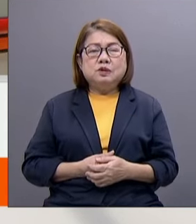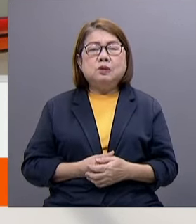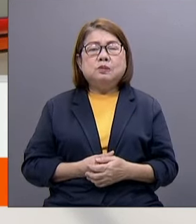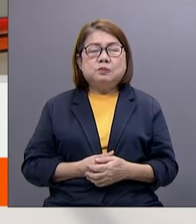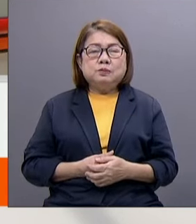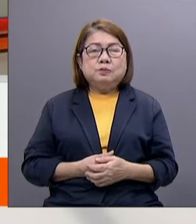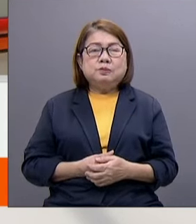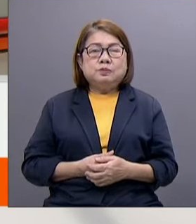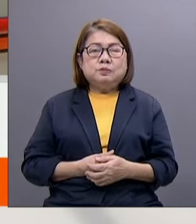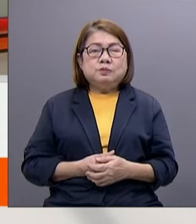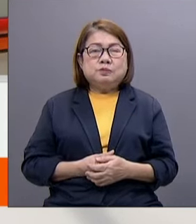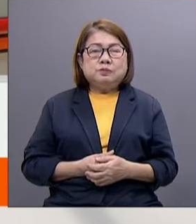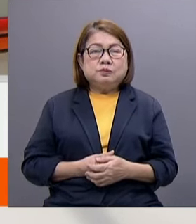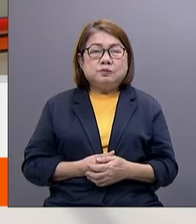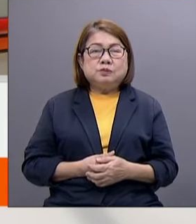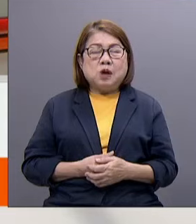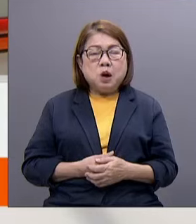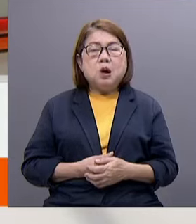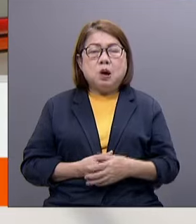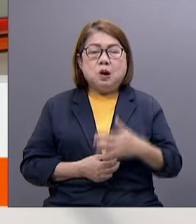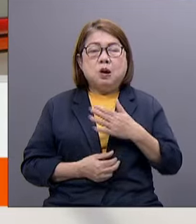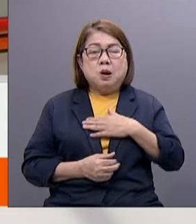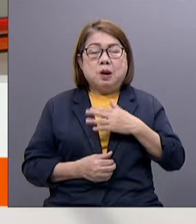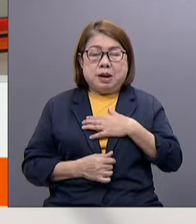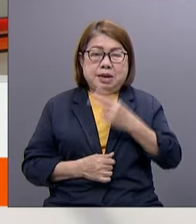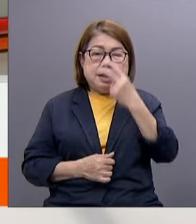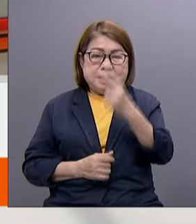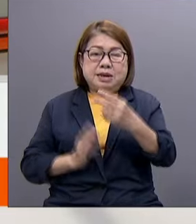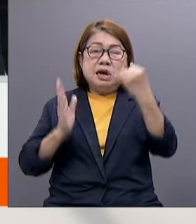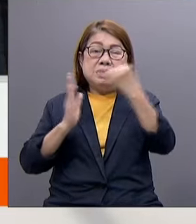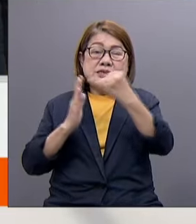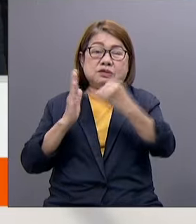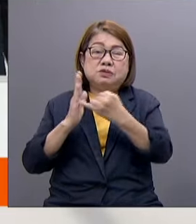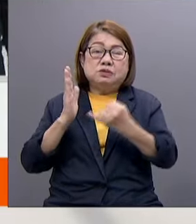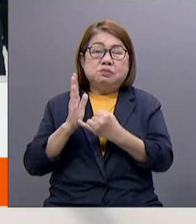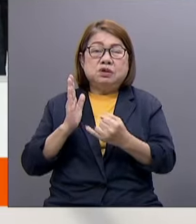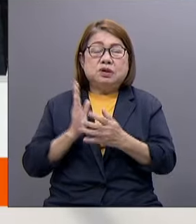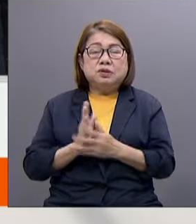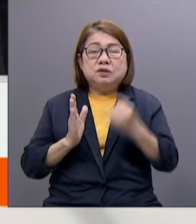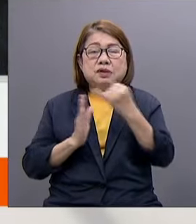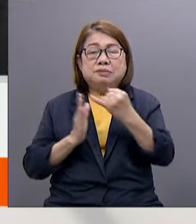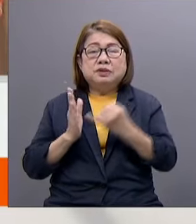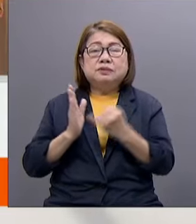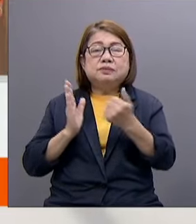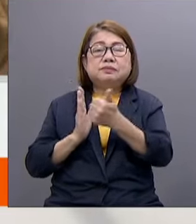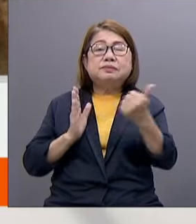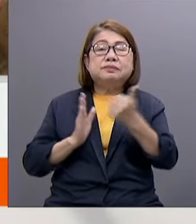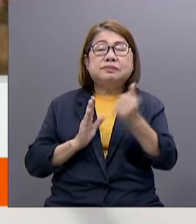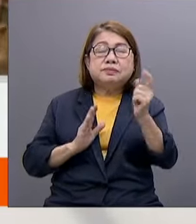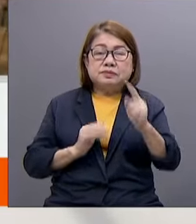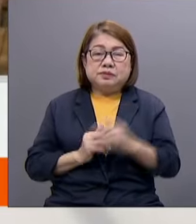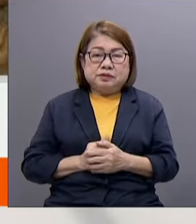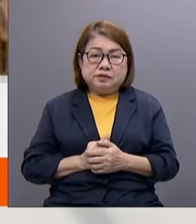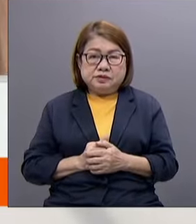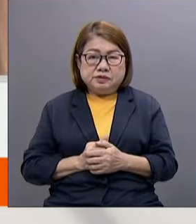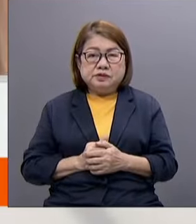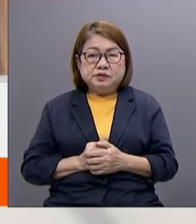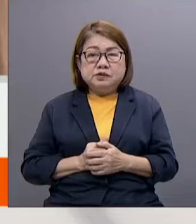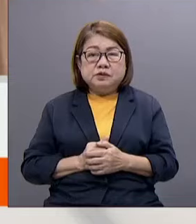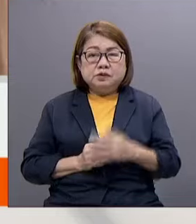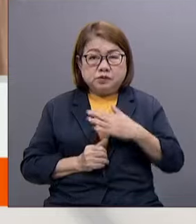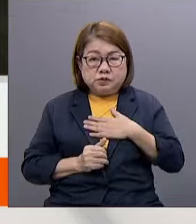เอาเฉพาะที่เห็นแล้วกันนะ คะ ที่จังหวัดอื่นๆพื้นที่อื่นๆที่ไม่เห็นเนี่ยก็ขออนุญาตติด